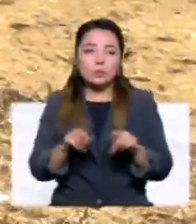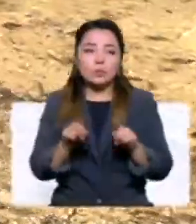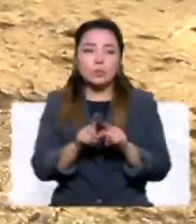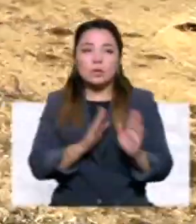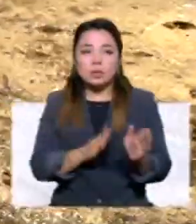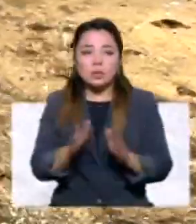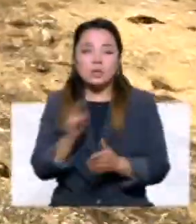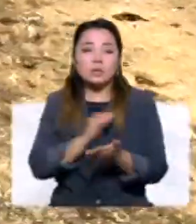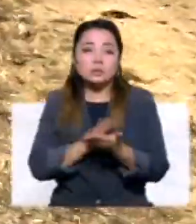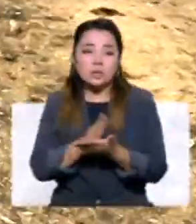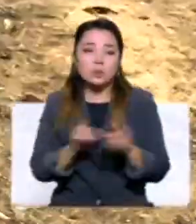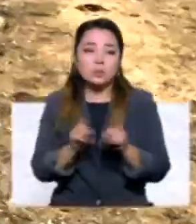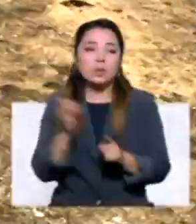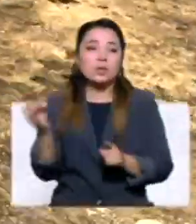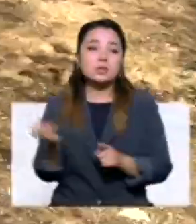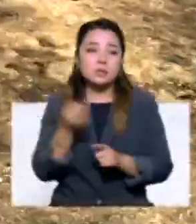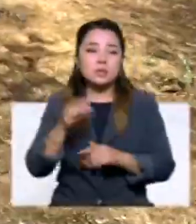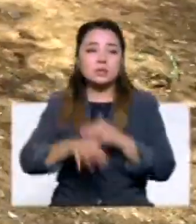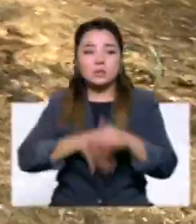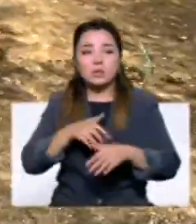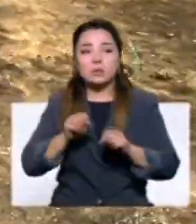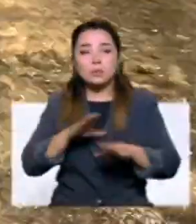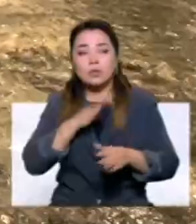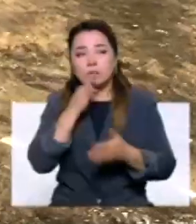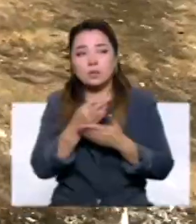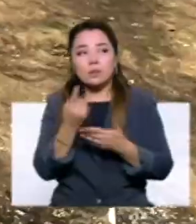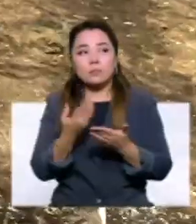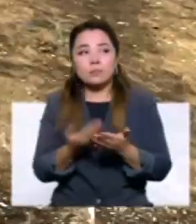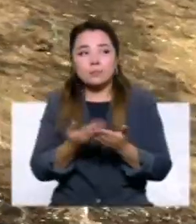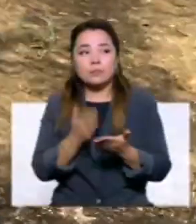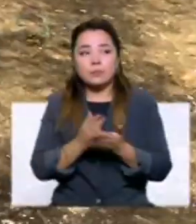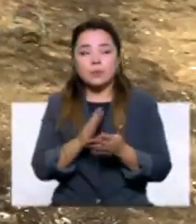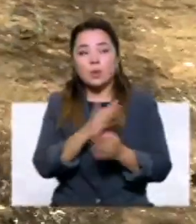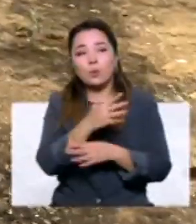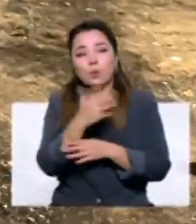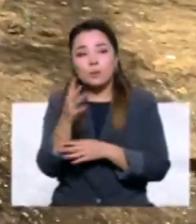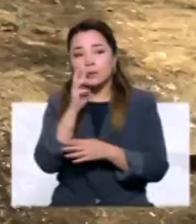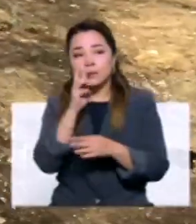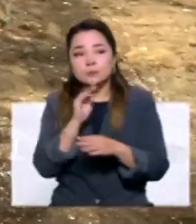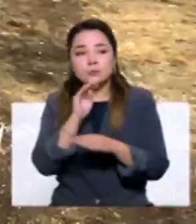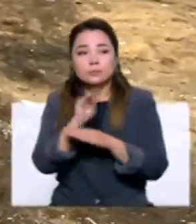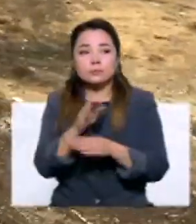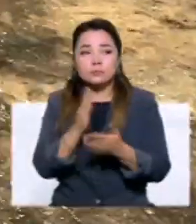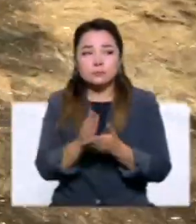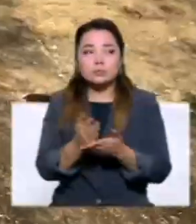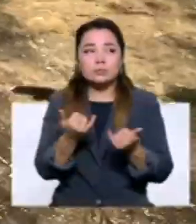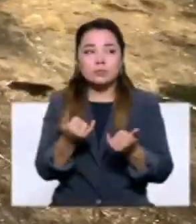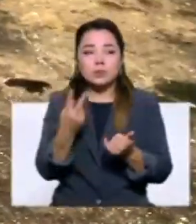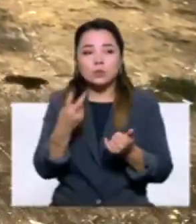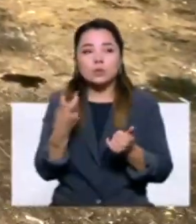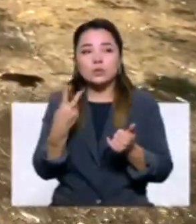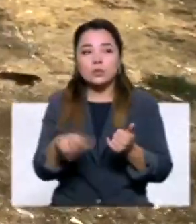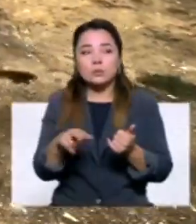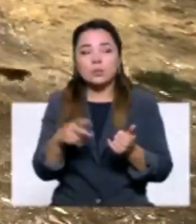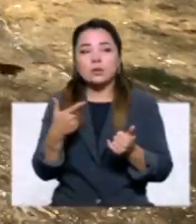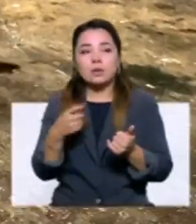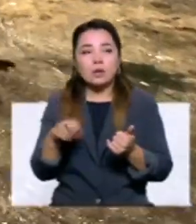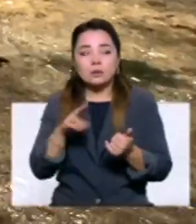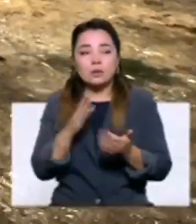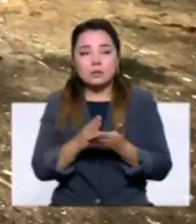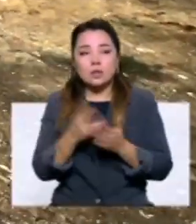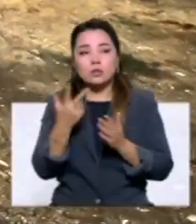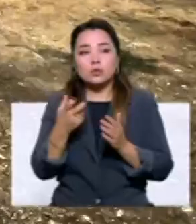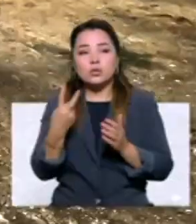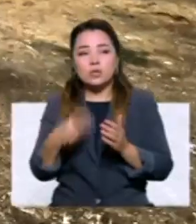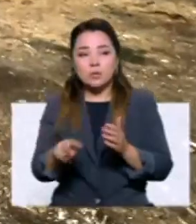реттесе бұл қызметке қызығушылар да көбейер. Бір ғана мысал, биыл орманшылардың жалақысы өсті. Іле-шала 220 грантқа